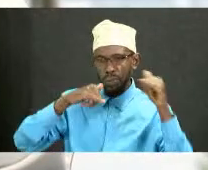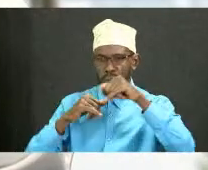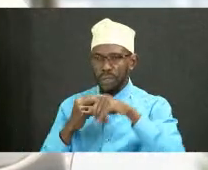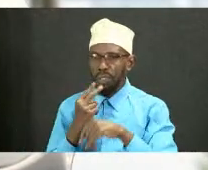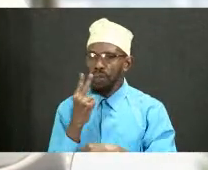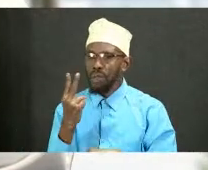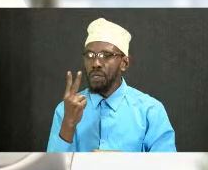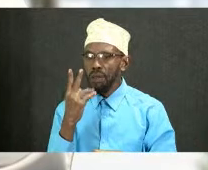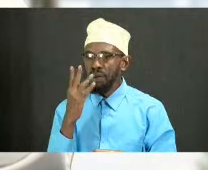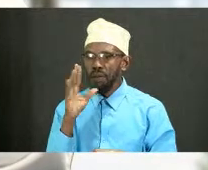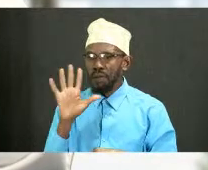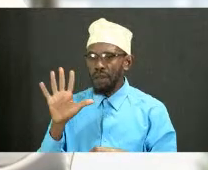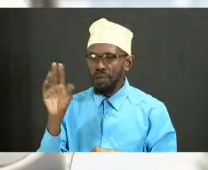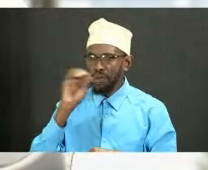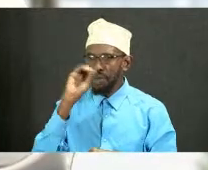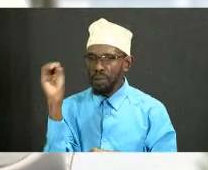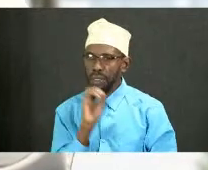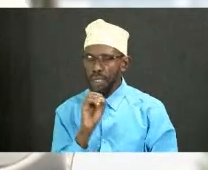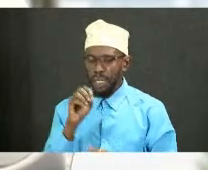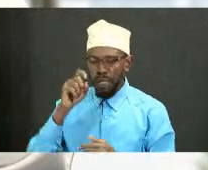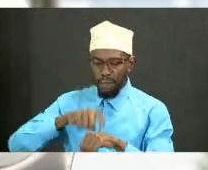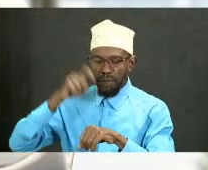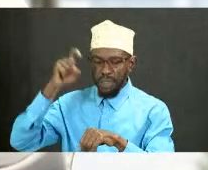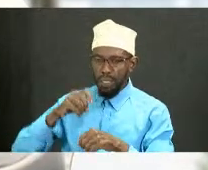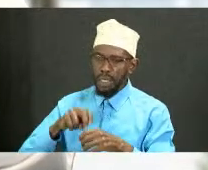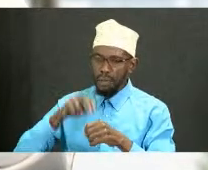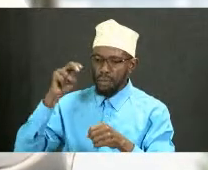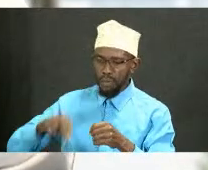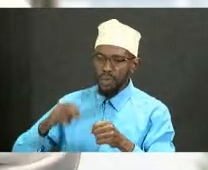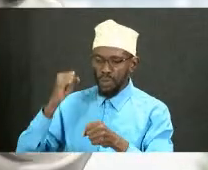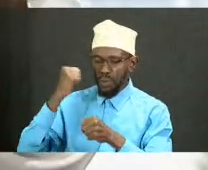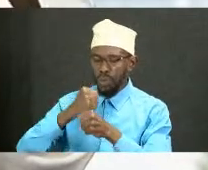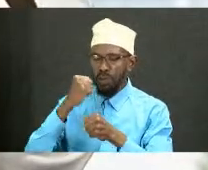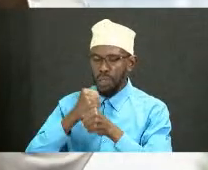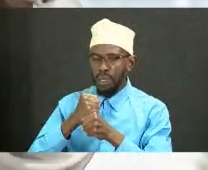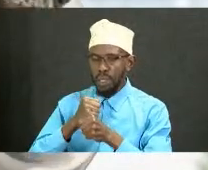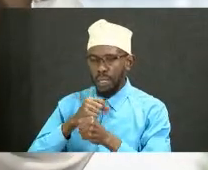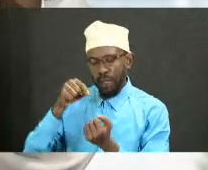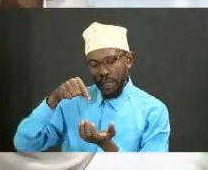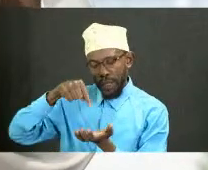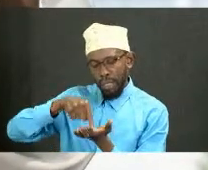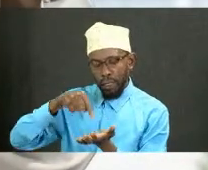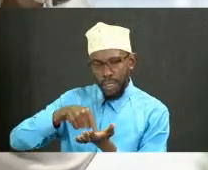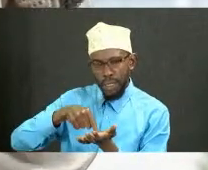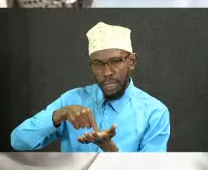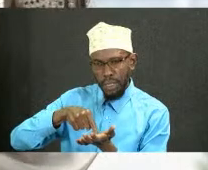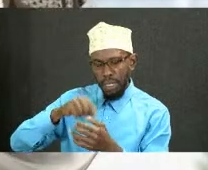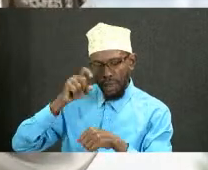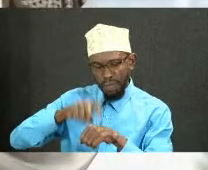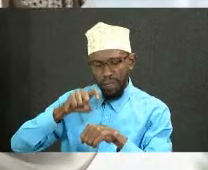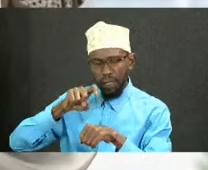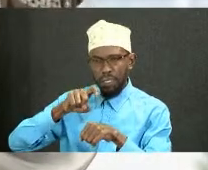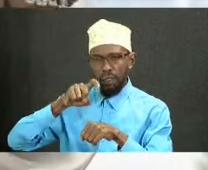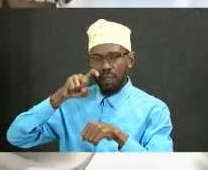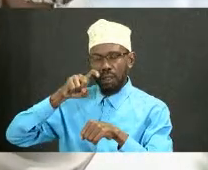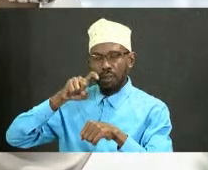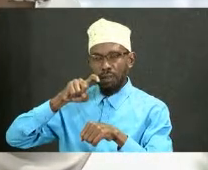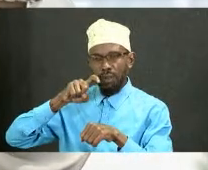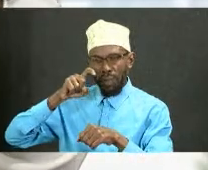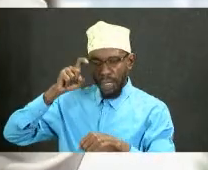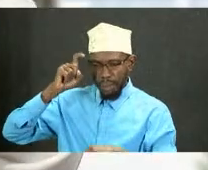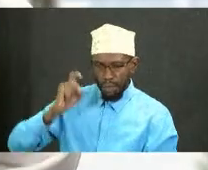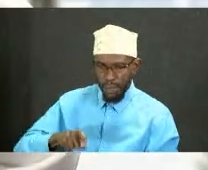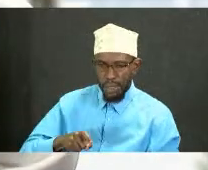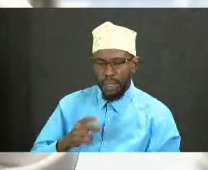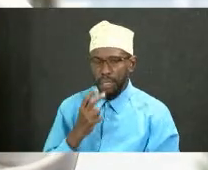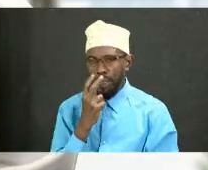watu 25 ambao wanaathirika au wanapoteza ajira yao. Kwa hivyo hili ni jambo ambalo limetuathiri, na